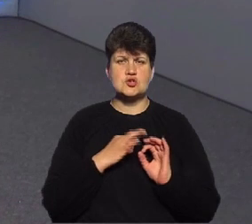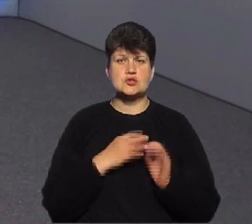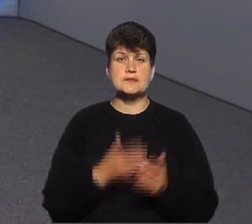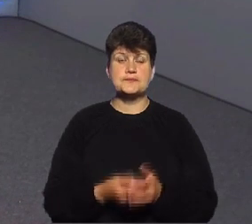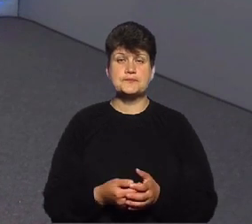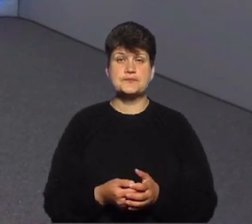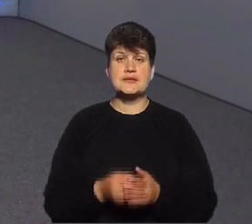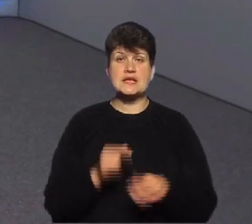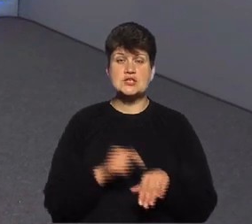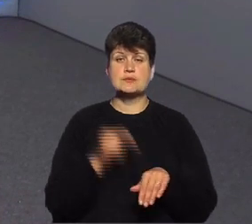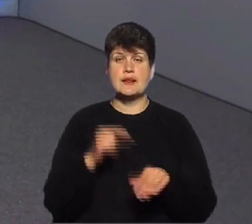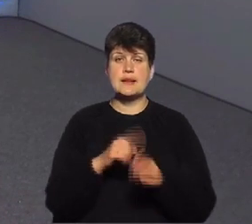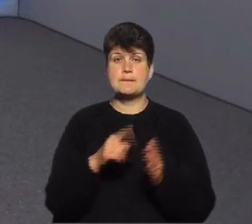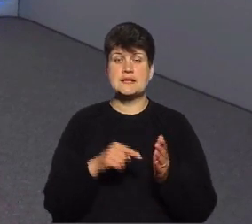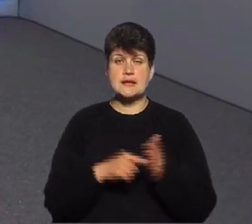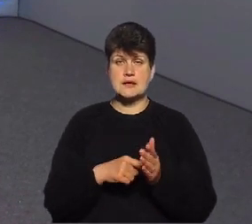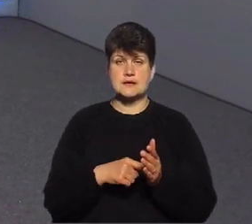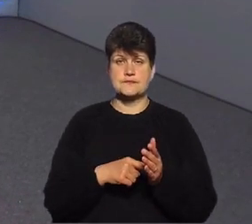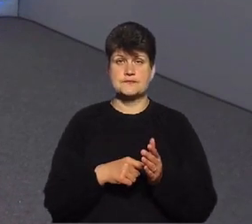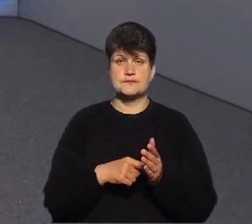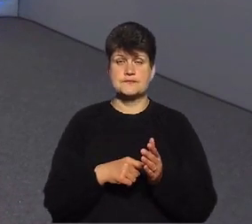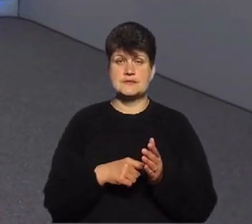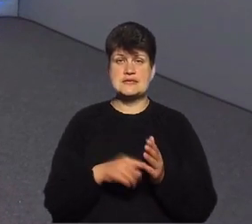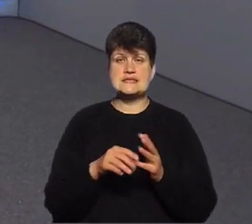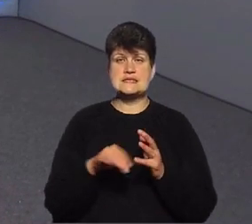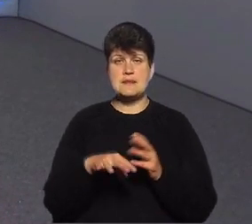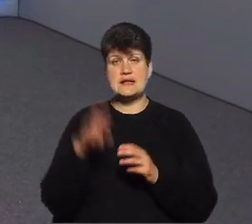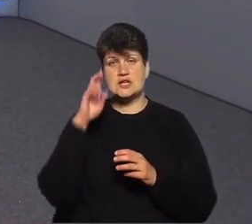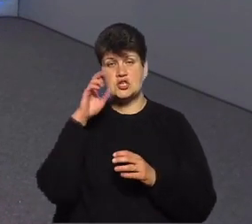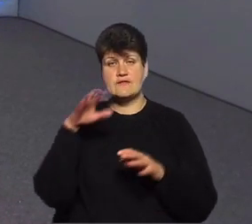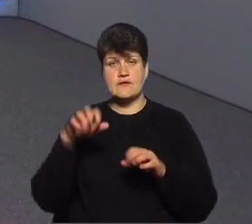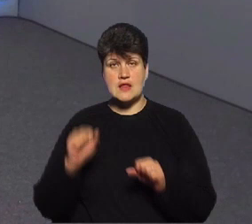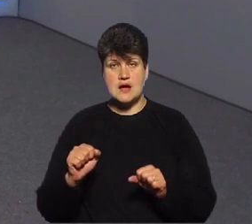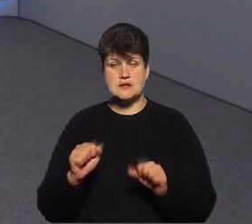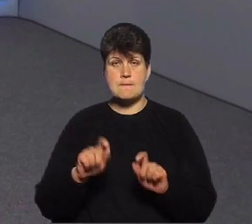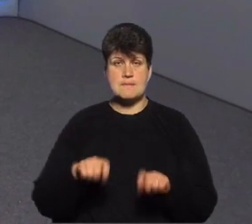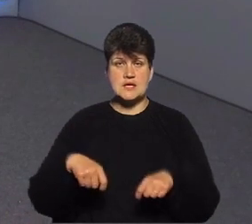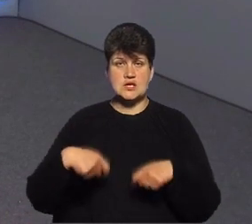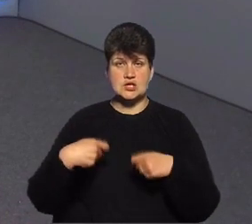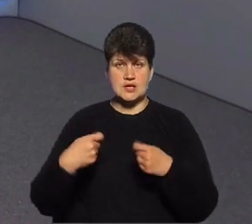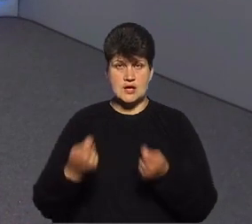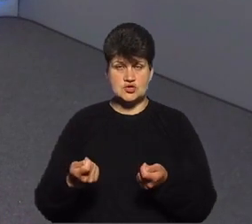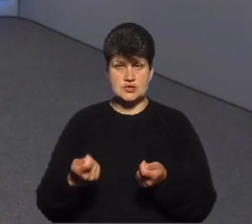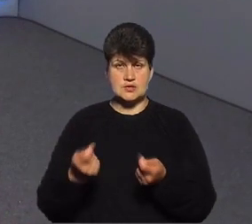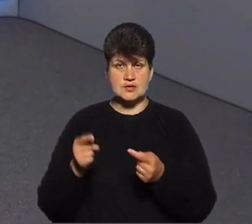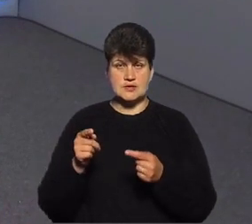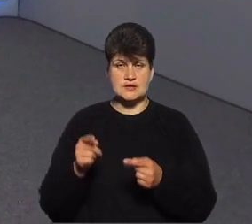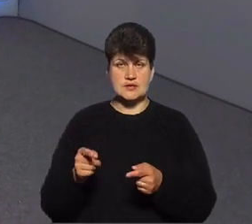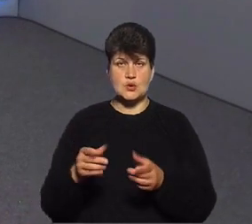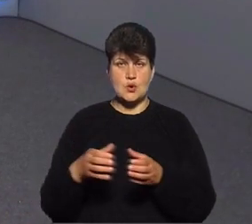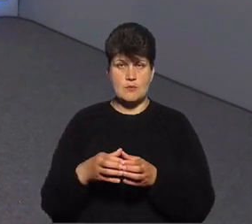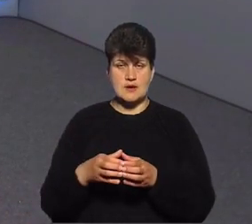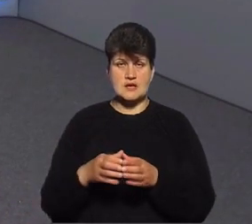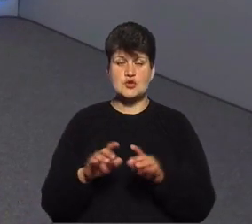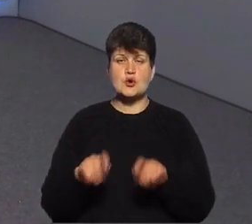Зачіпалися питання стосовно земель державної власності, стосовно передачі їх в комунальну власність, так? Якщо передача